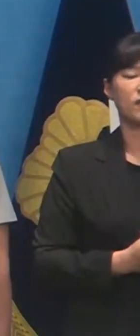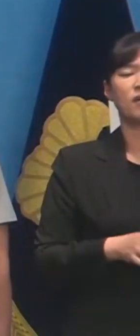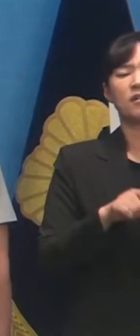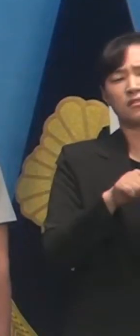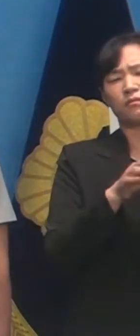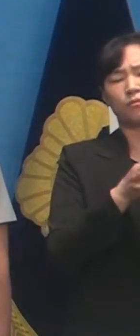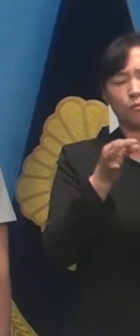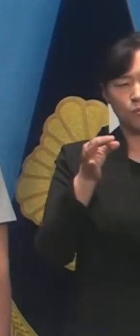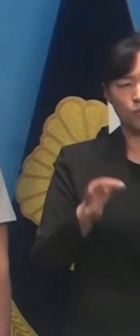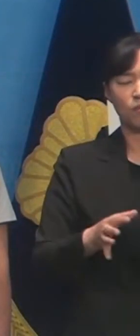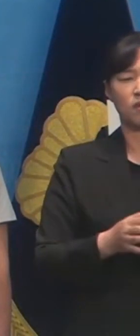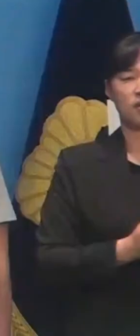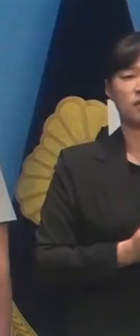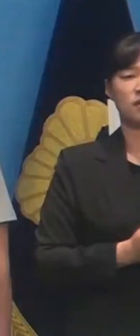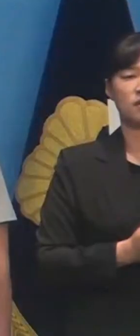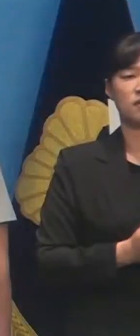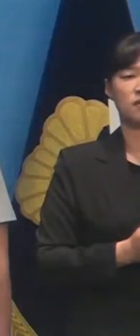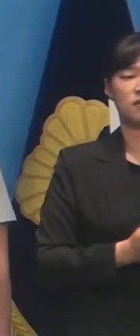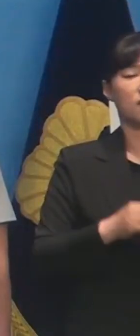그동안에